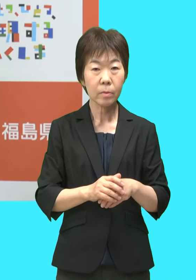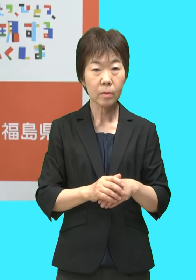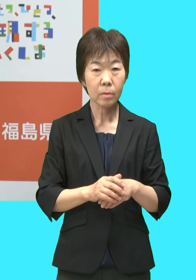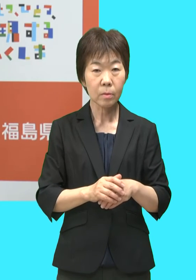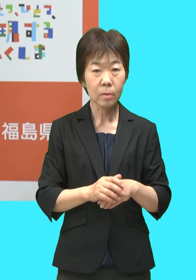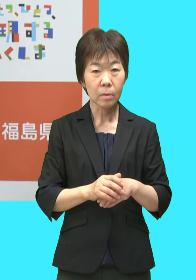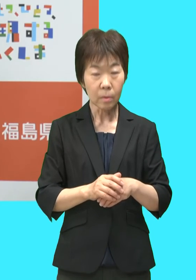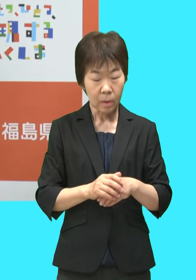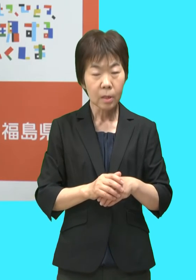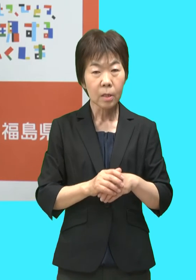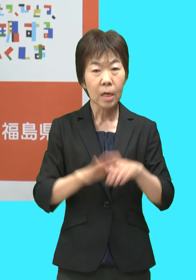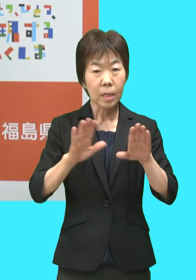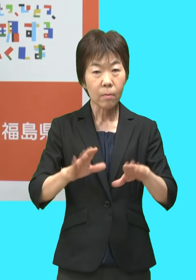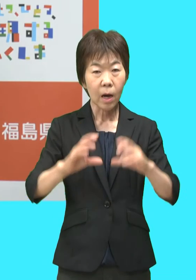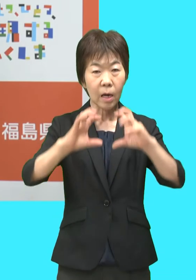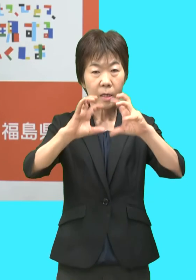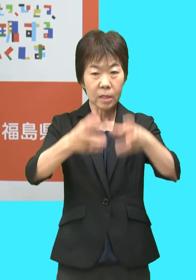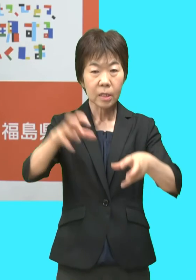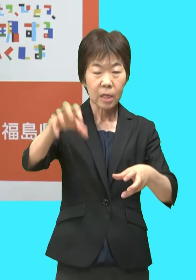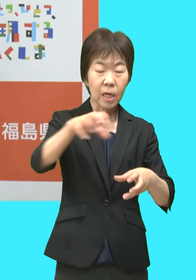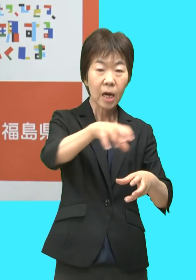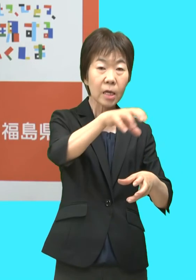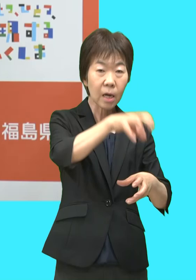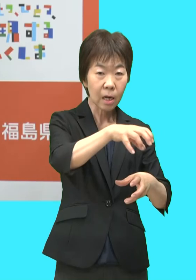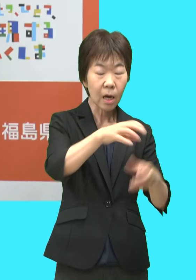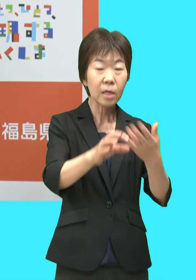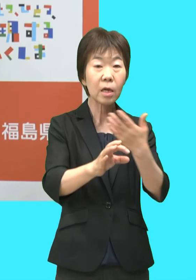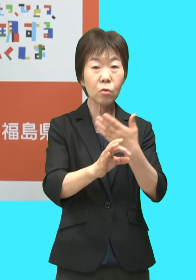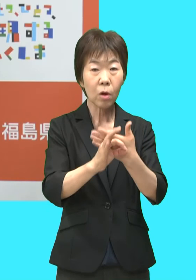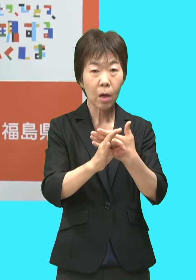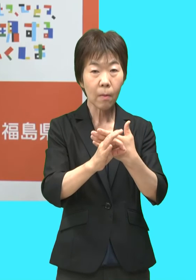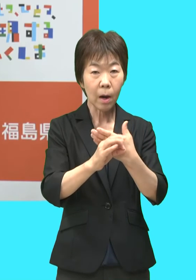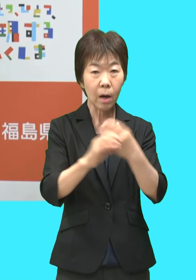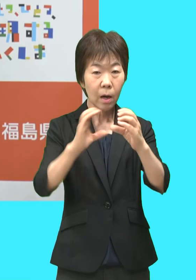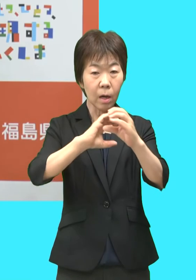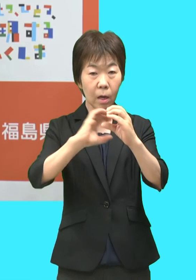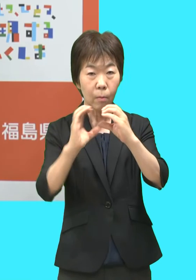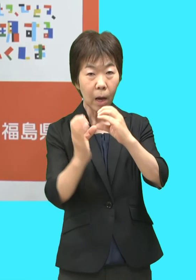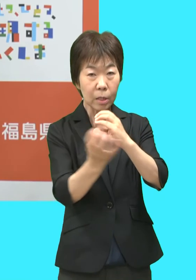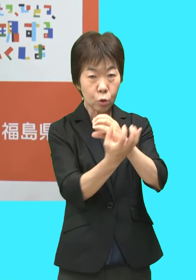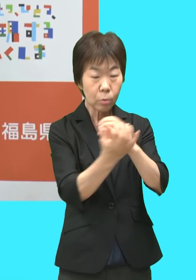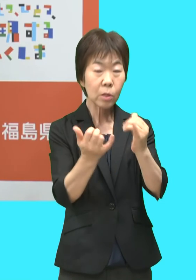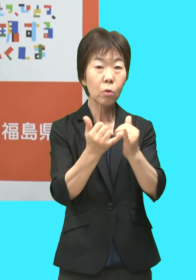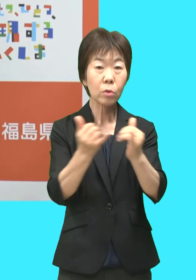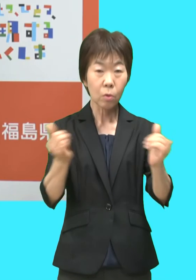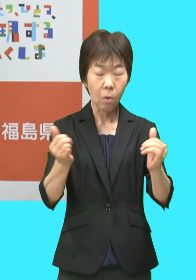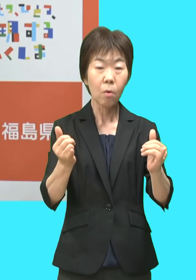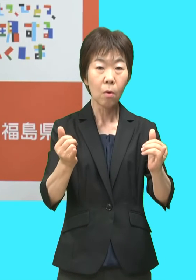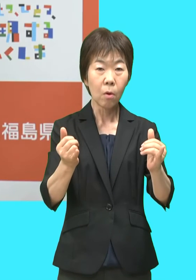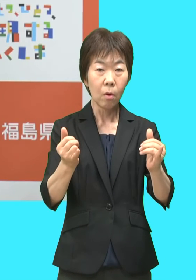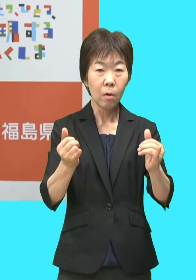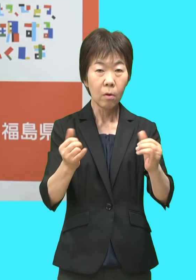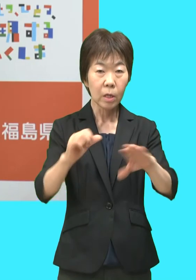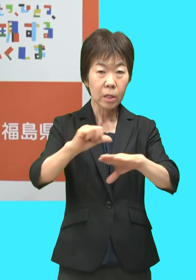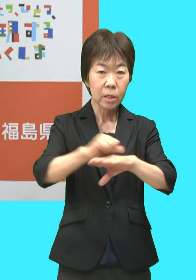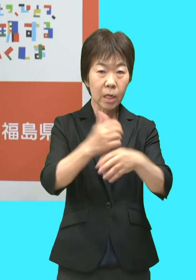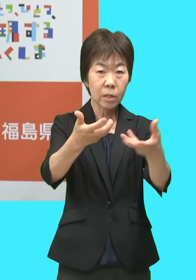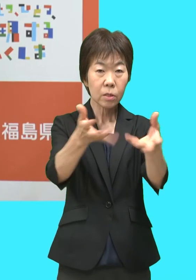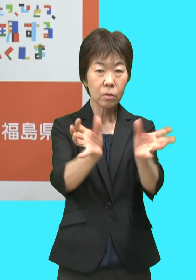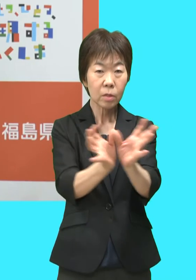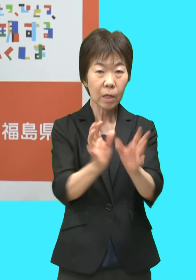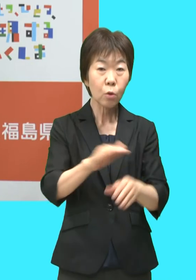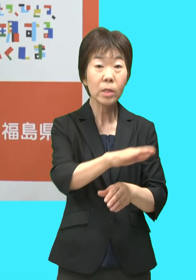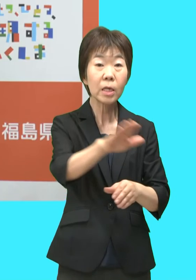念ながら今世界各国から、例えばマスコミの取材される方々、あるいは選手団の皆さん